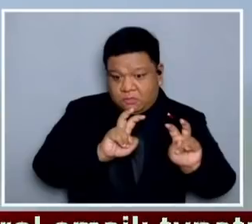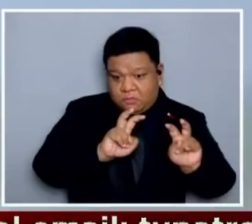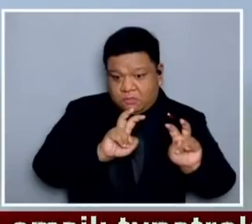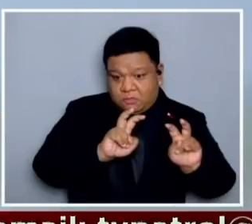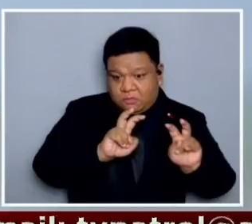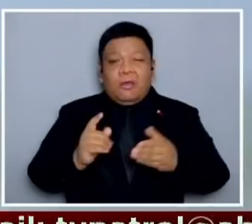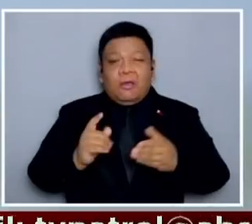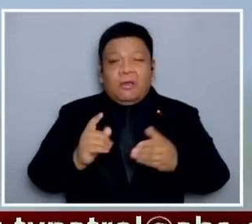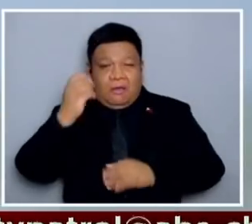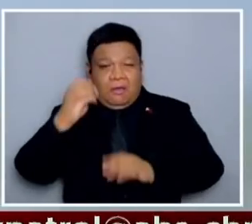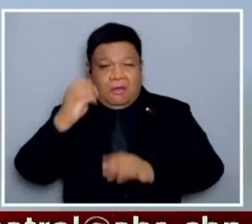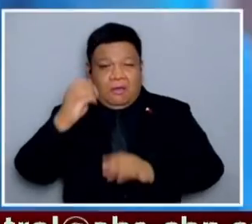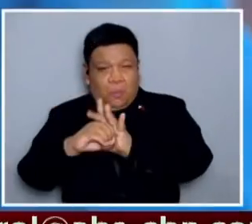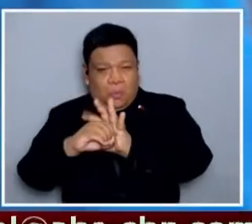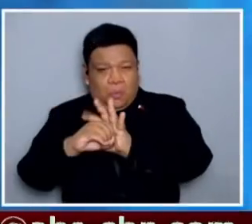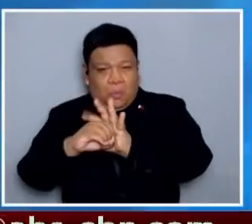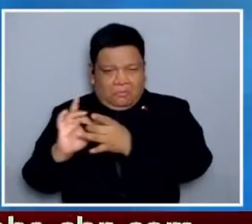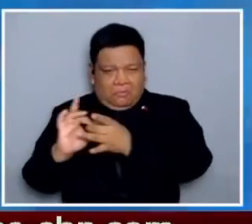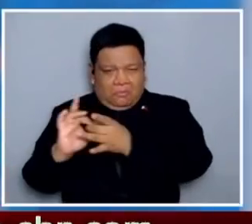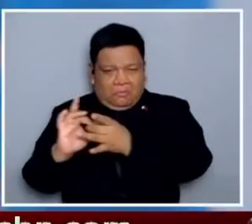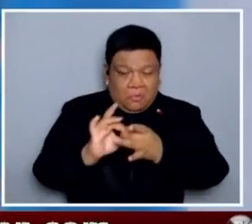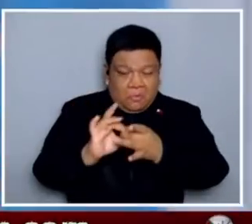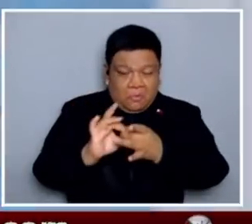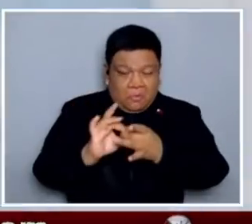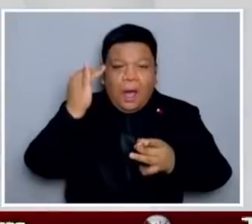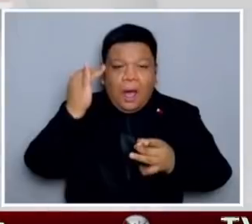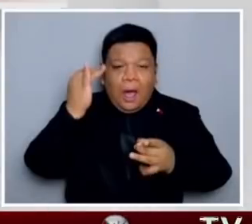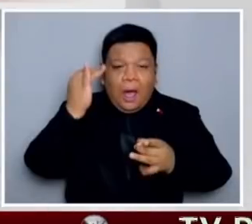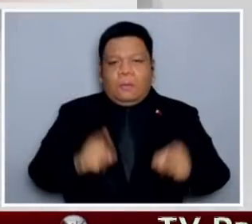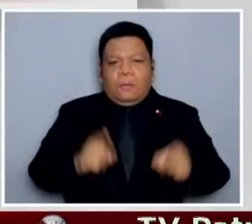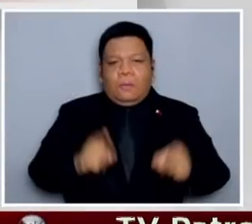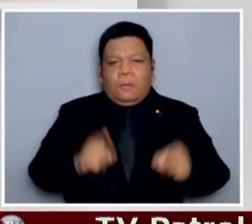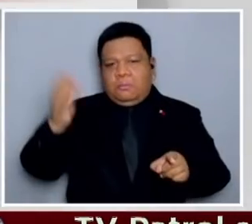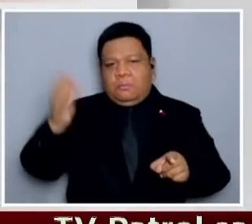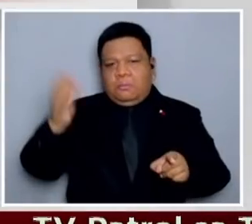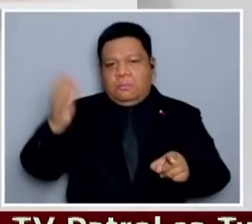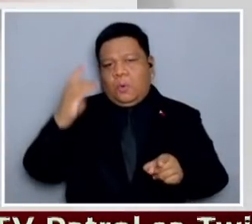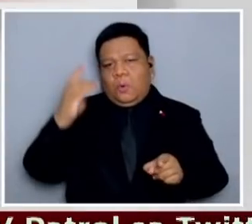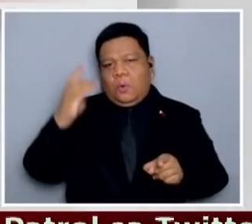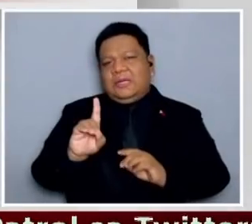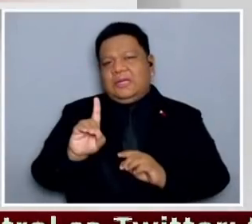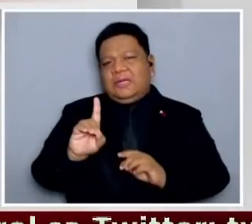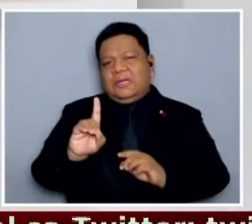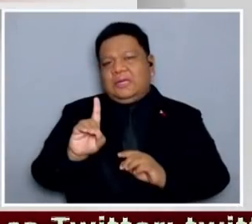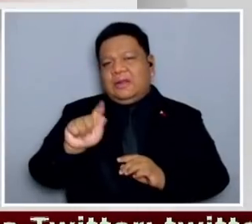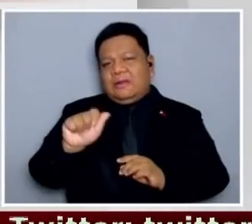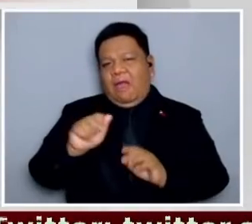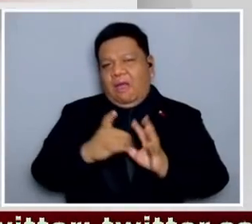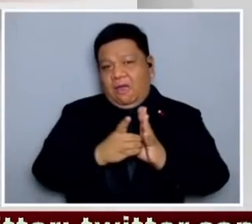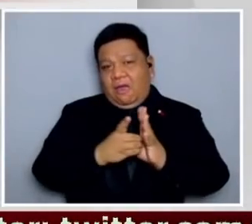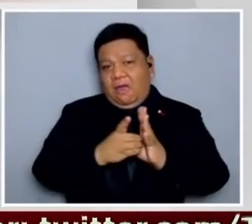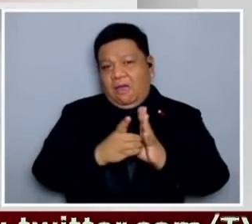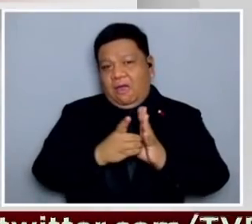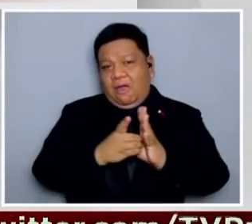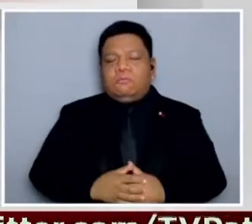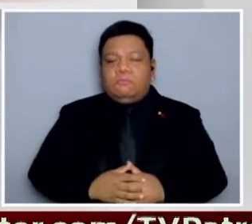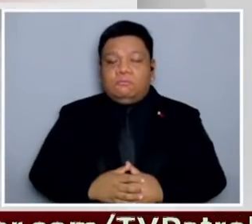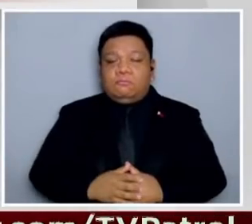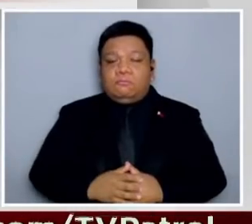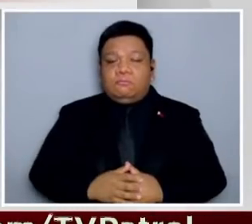lalo't nangyari na rin ito noon sa Delta variant. Hindi natin sasabing sigurado tayo. Sinasabi natin, andyan yung possibility